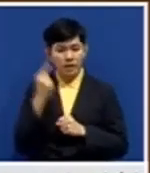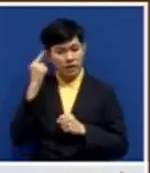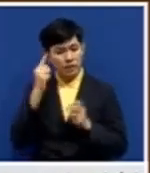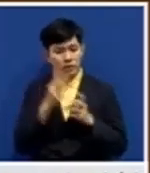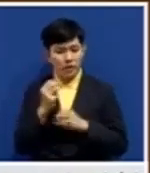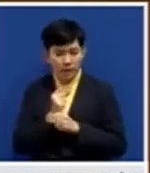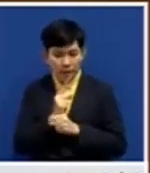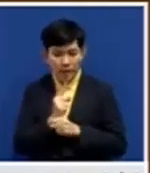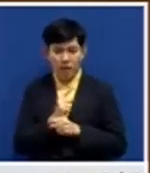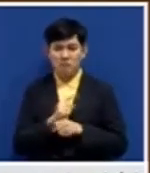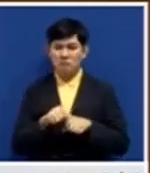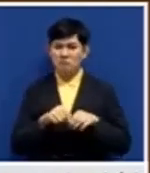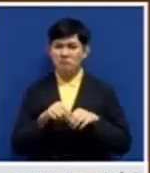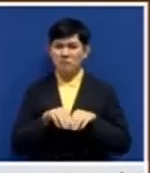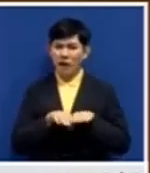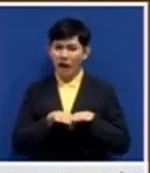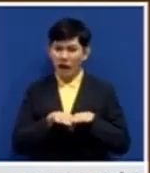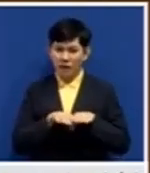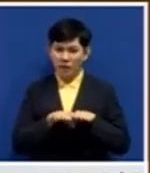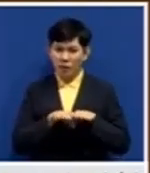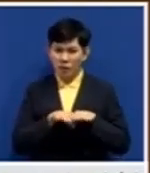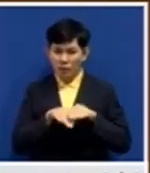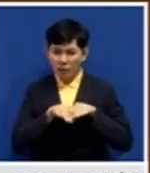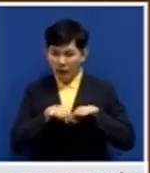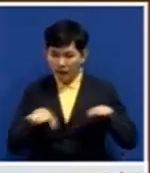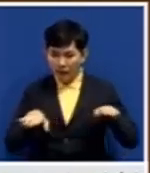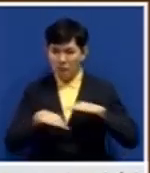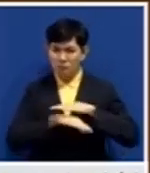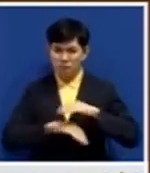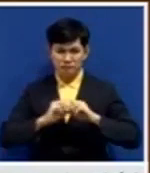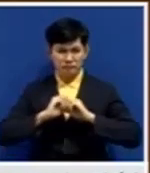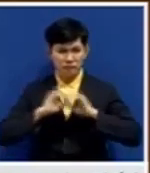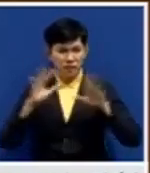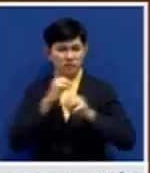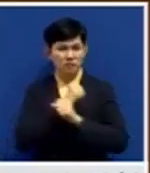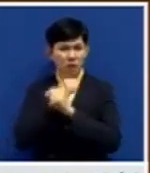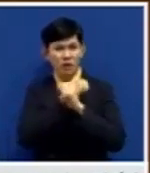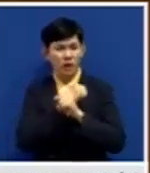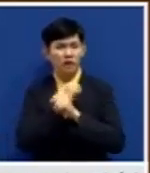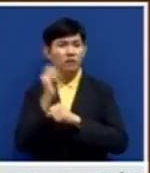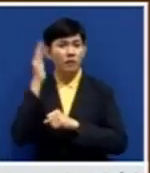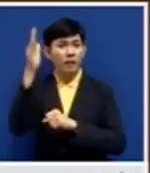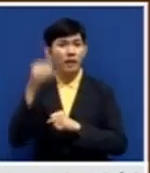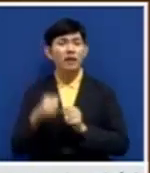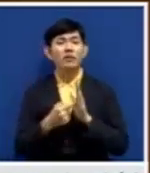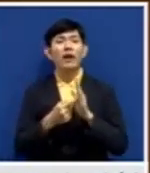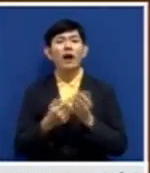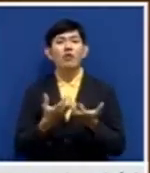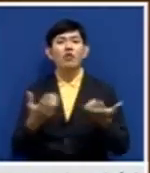ที่วางรากฐานให้มันรับมือข้างหน้าได้เอาเรื่องแรกก่อนเรื่องการส่งออก